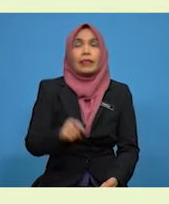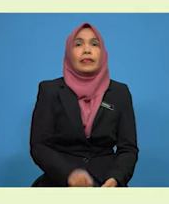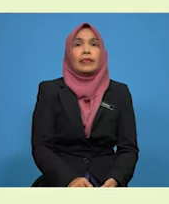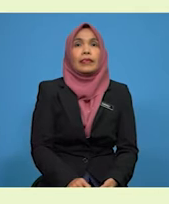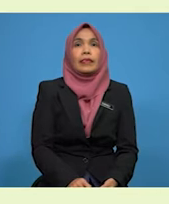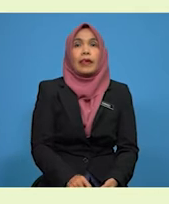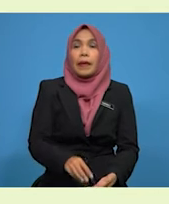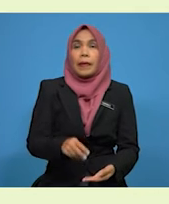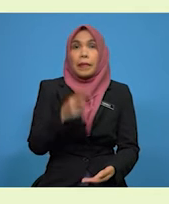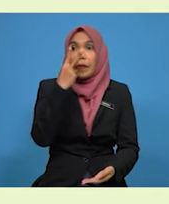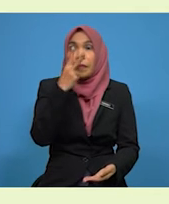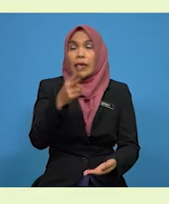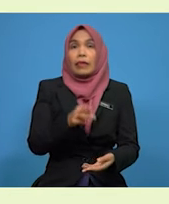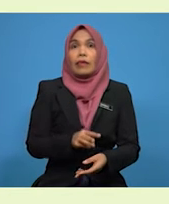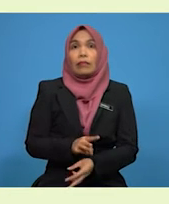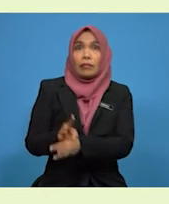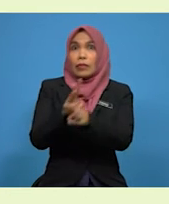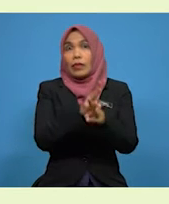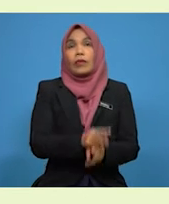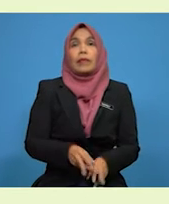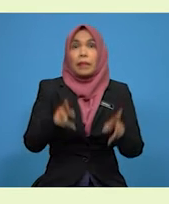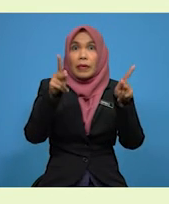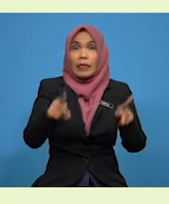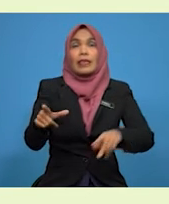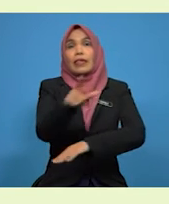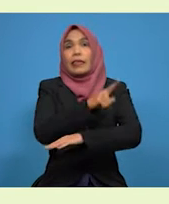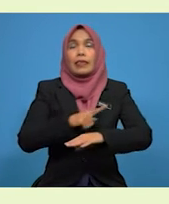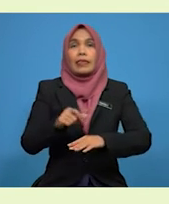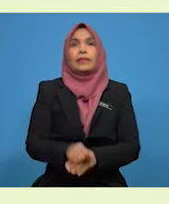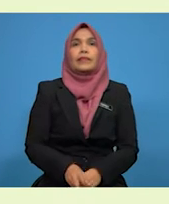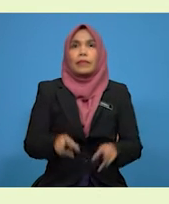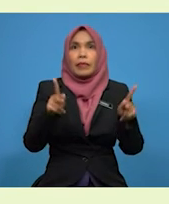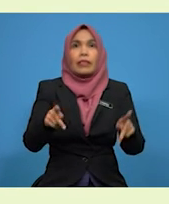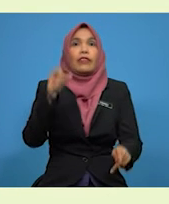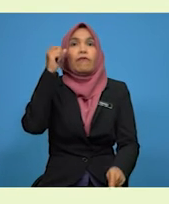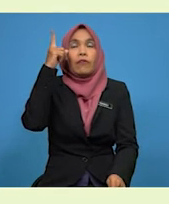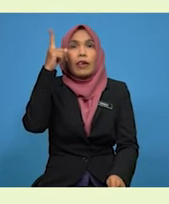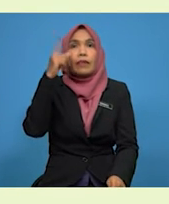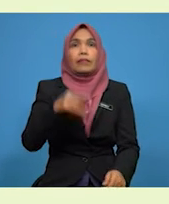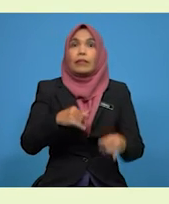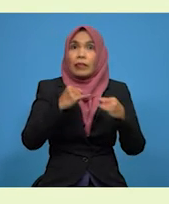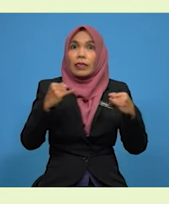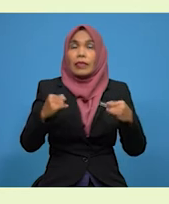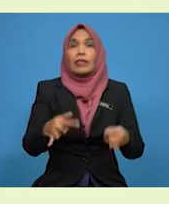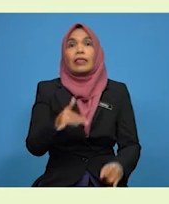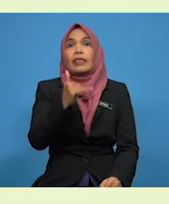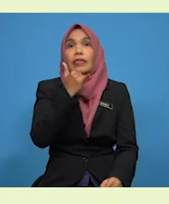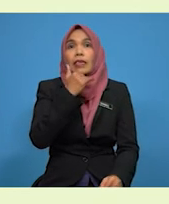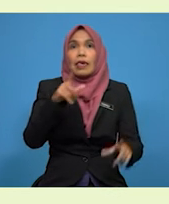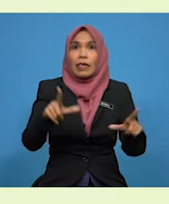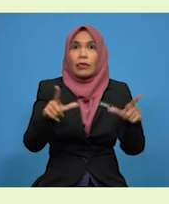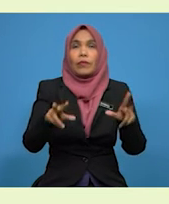dapat memantau kehadiran pekerja ladang, pelajar juga dapat memahami jenis-jenis salah laku